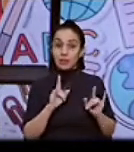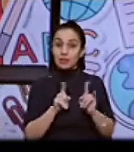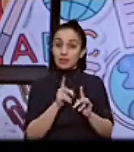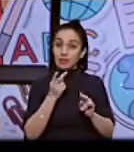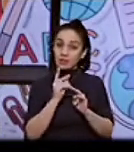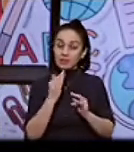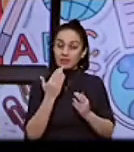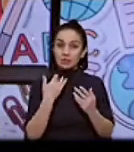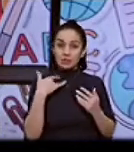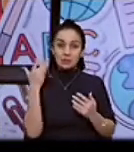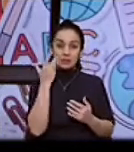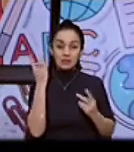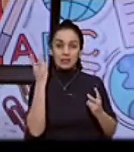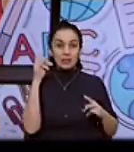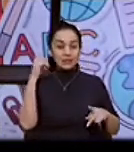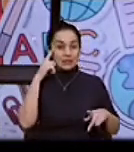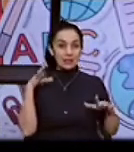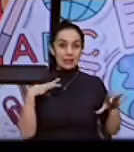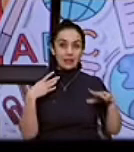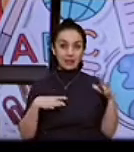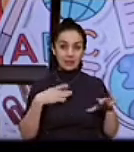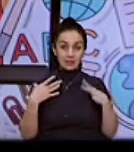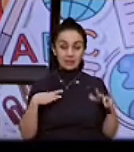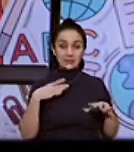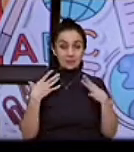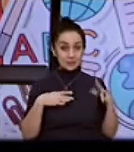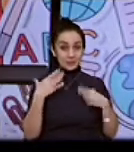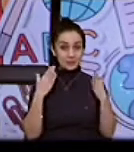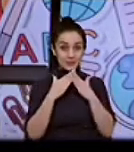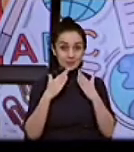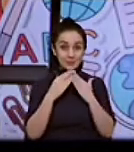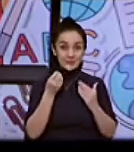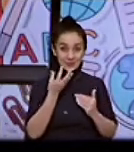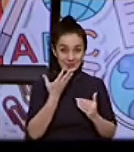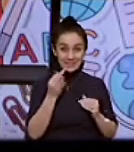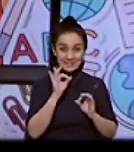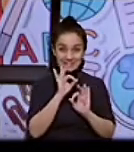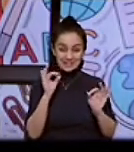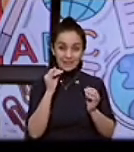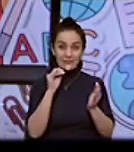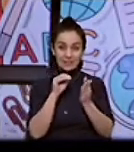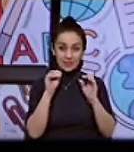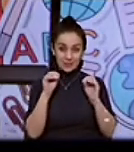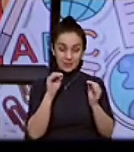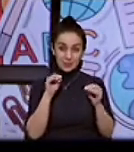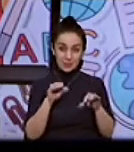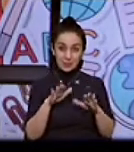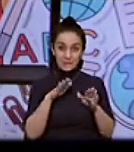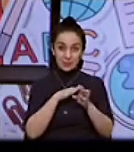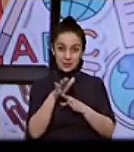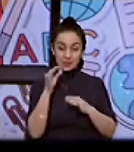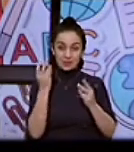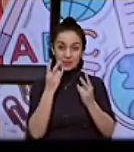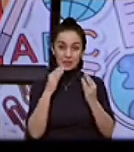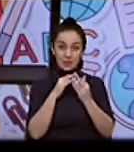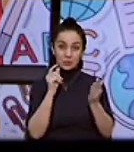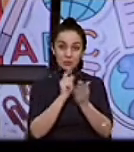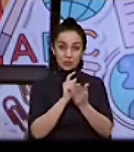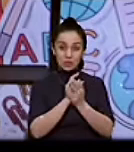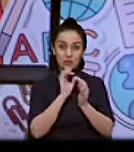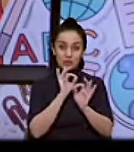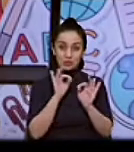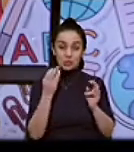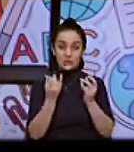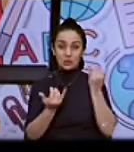для этого нам нужно всегда тренироваться. Тренируетесь дома? Отлично, выполняете домашние задания?